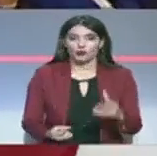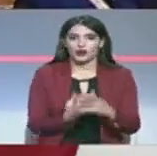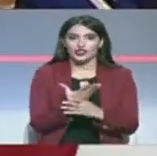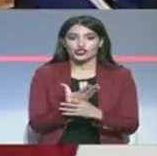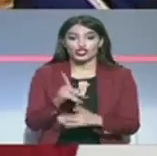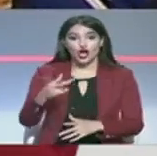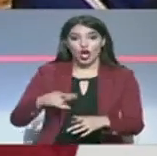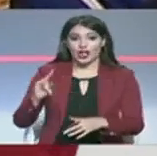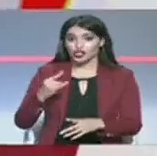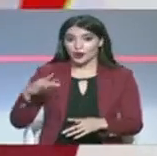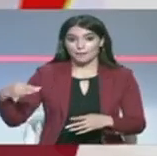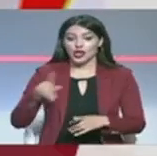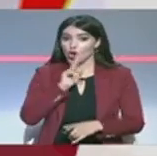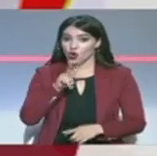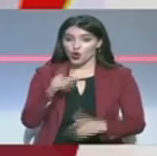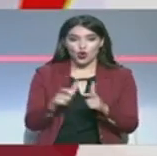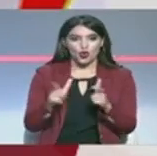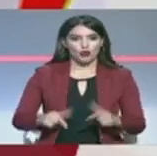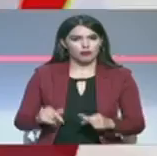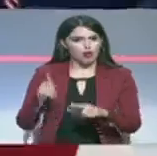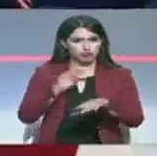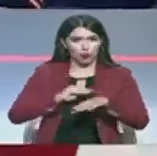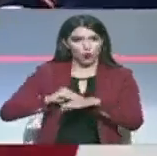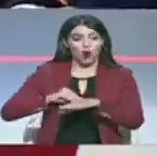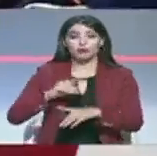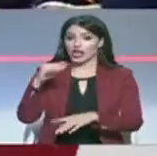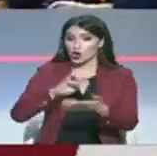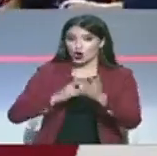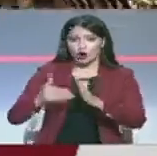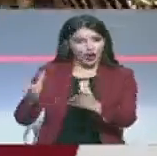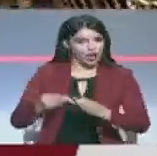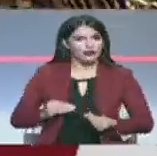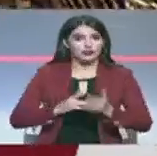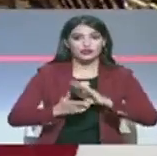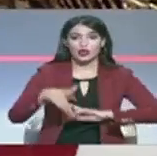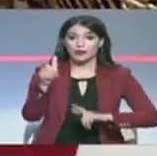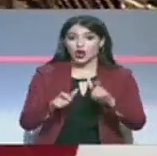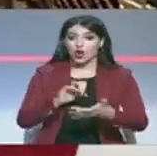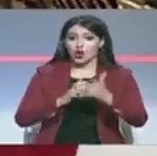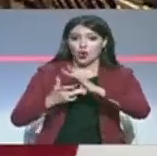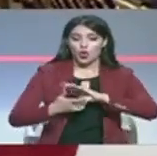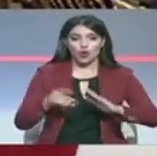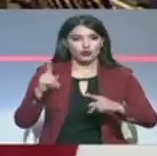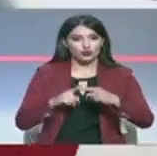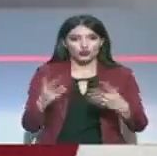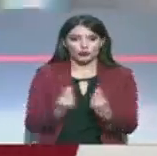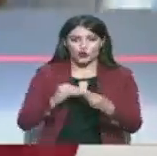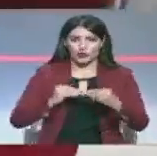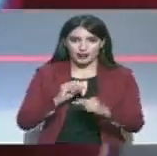الجديدة، المشيشي يؤكد أن حكومته منفتحة على النقد والنصح من الجميع والعزم على إيقاف النزيف